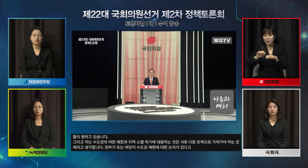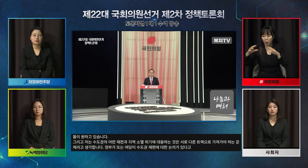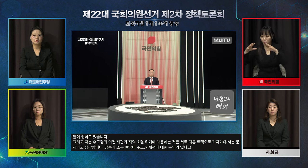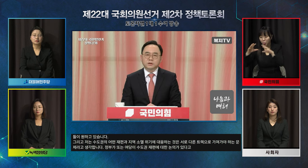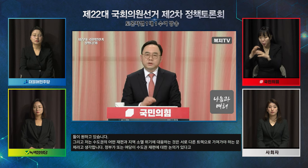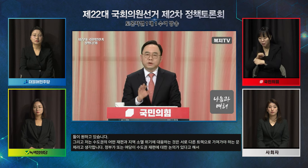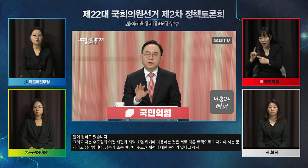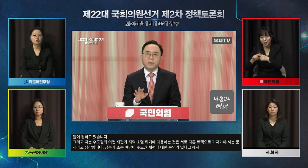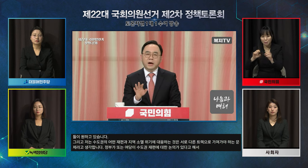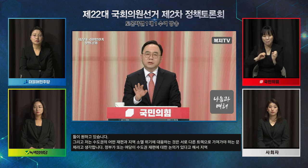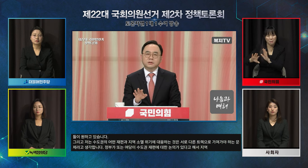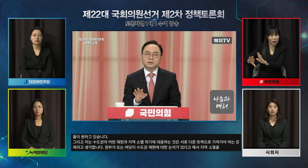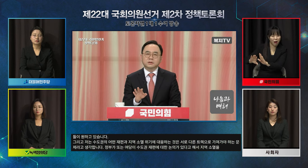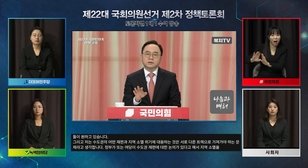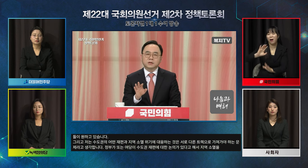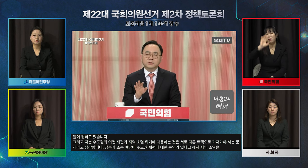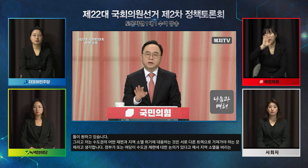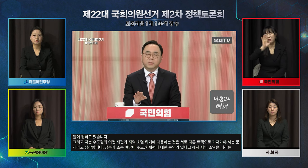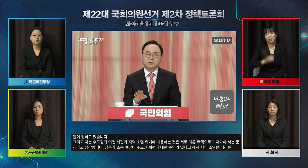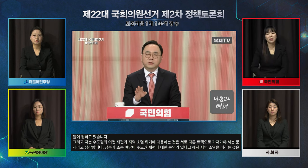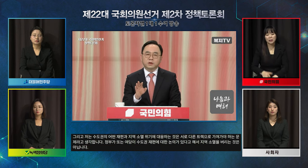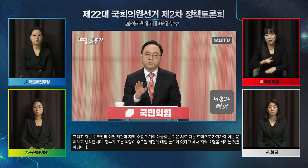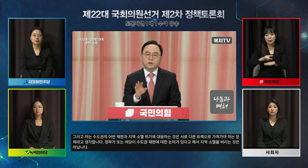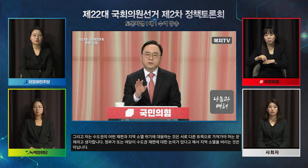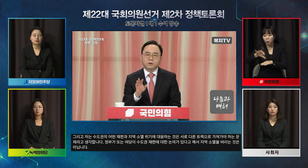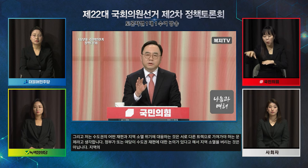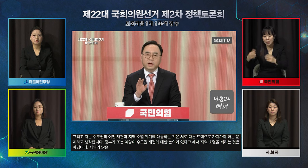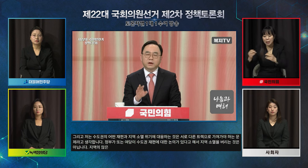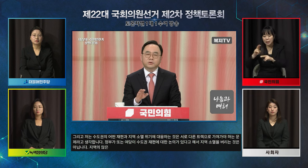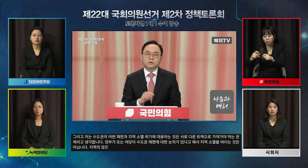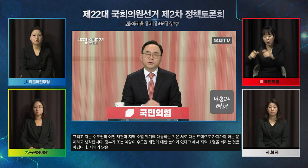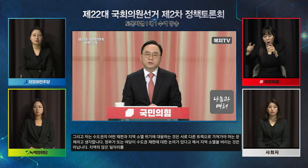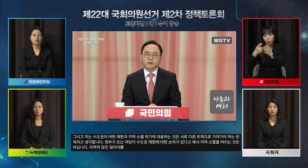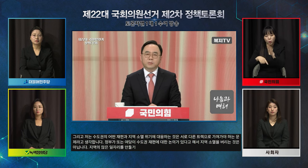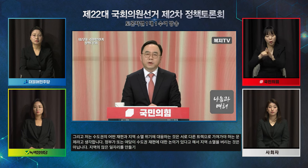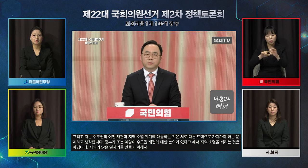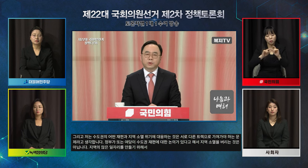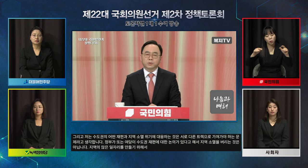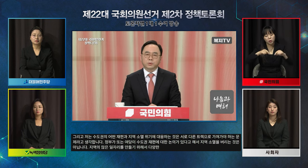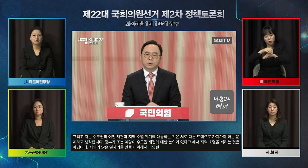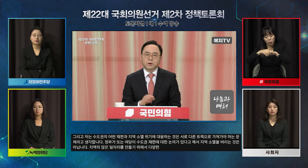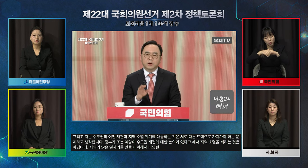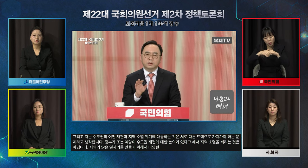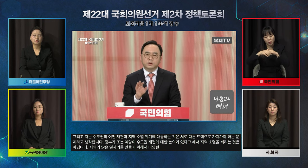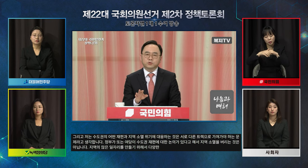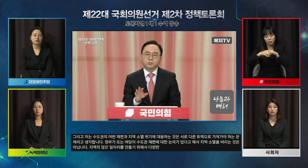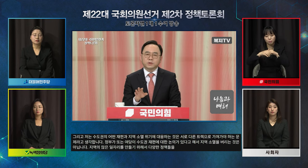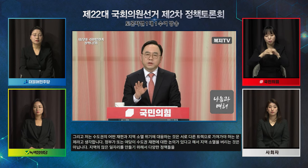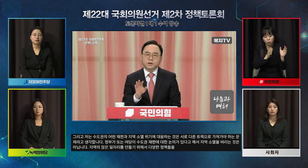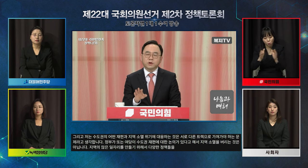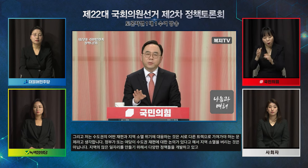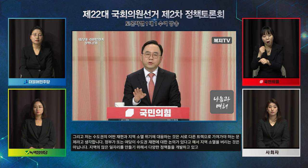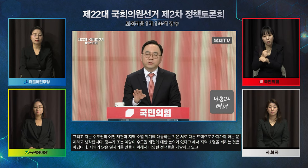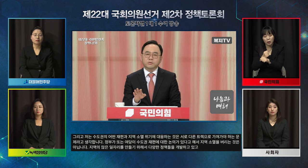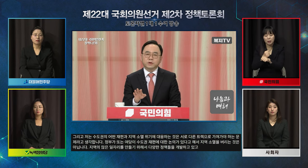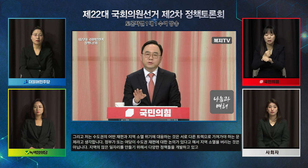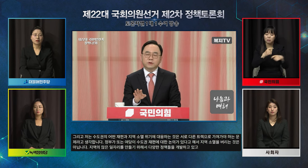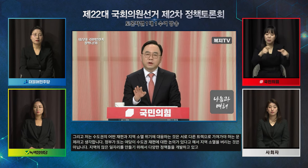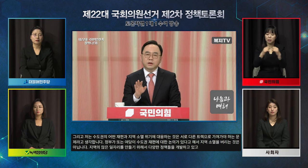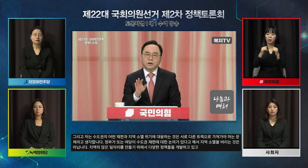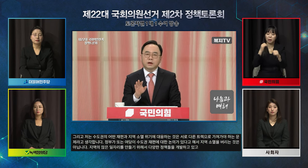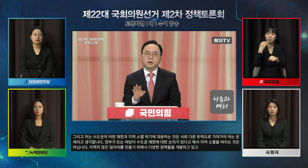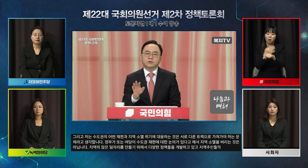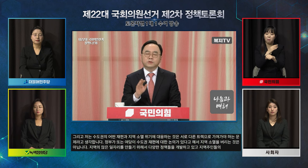아닙니다. 지역의 많은 일자를 만들기 위해서 다양한 정책들을 개발하고 있고 지역 주민들의 생활 편의를